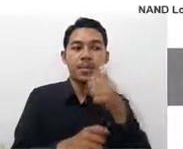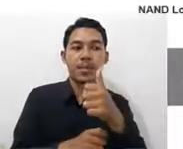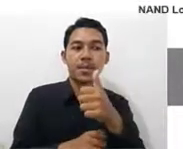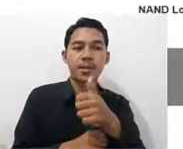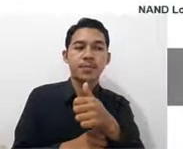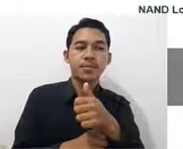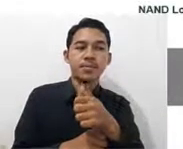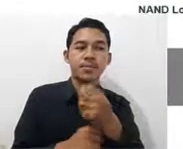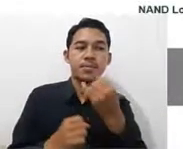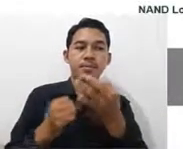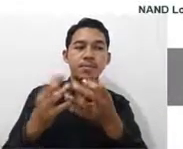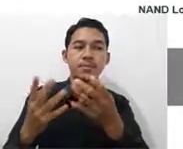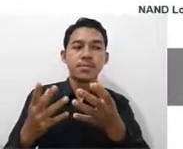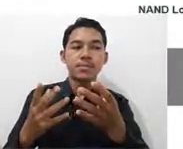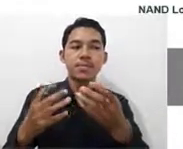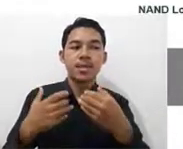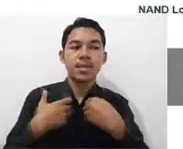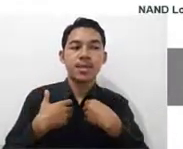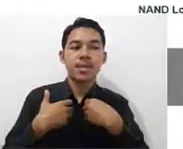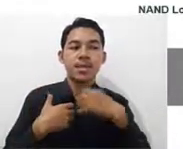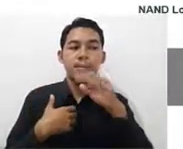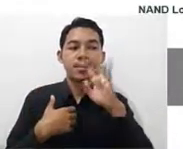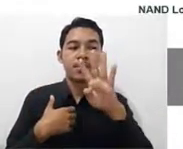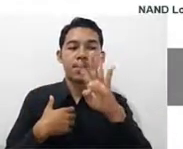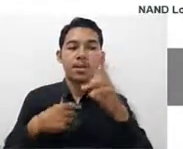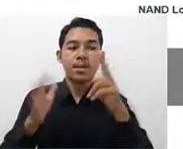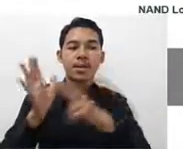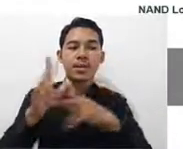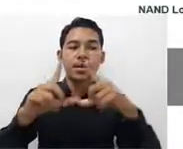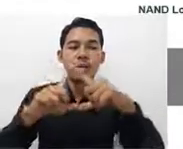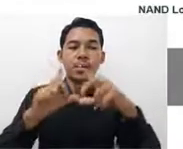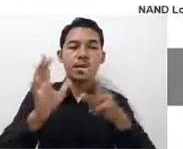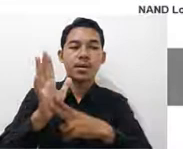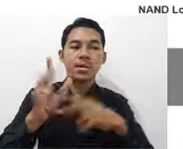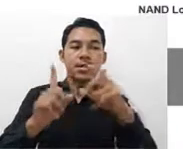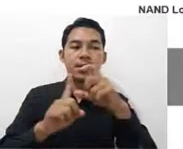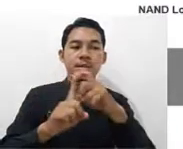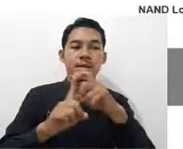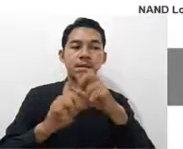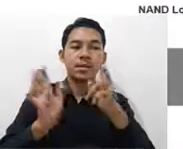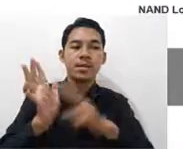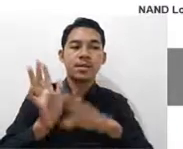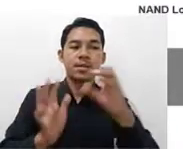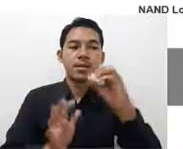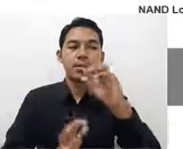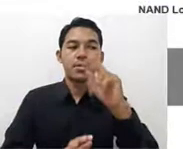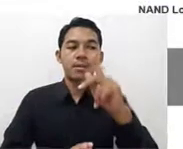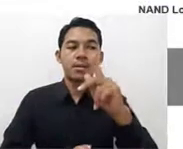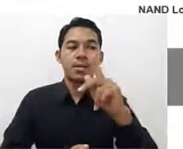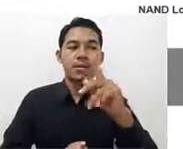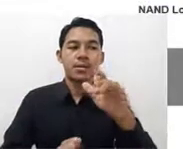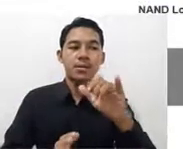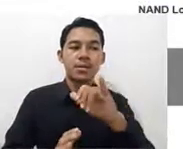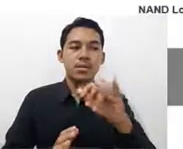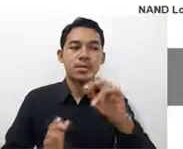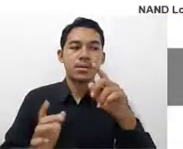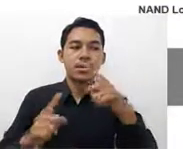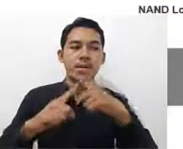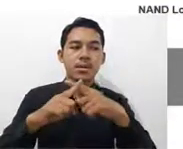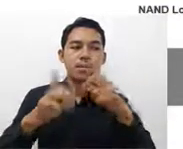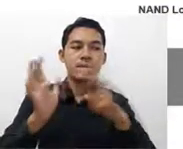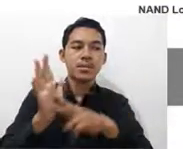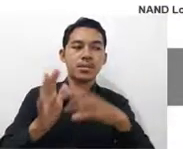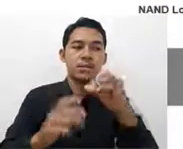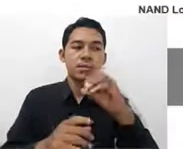gerbang kombinasi itu ada 4, yaitu ada gerbang NAND nih, terus gerbang NOR, dan gerbang